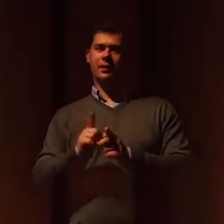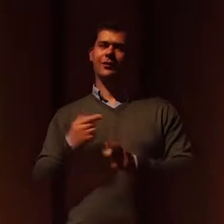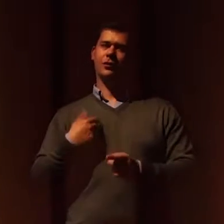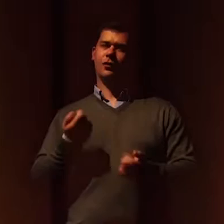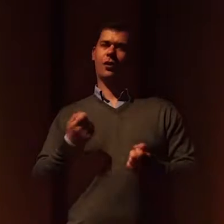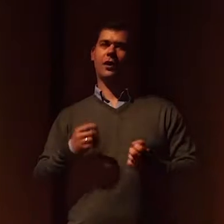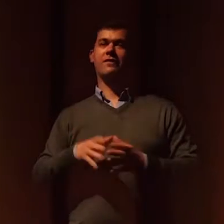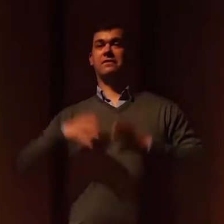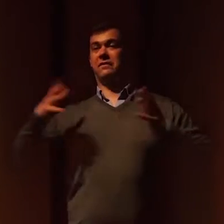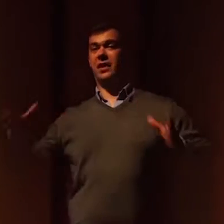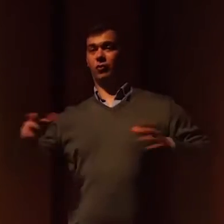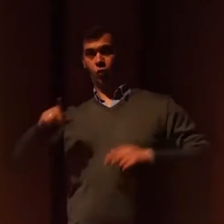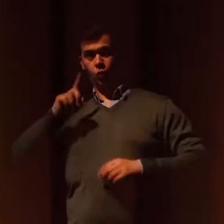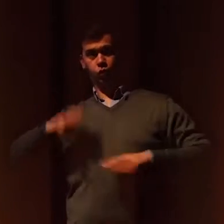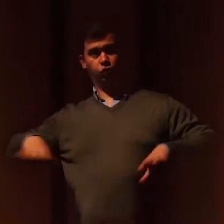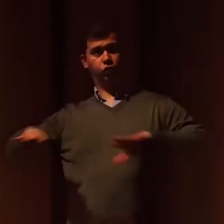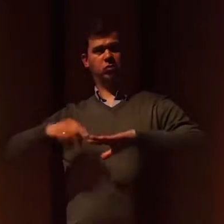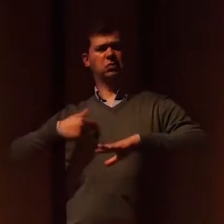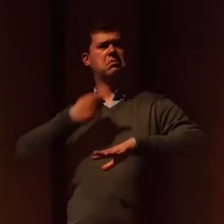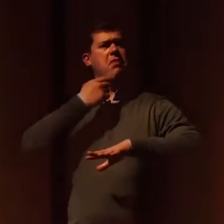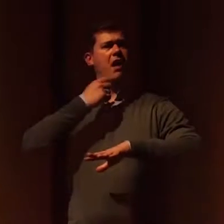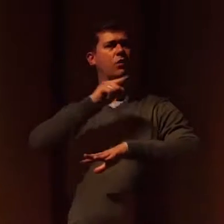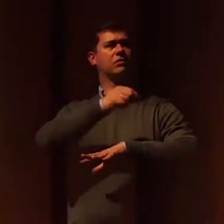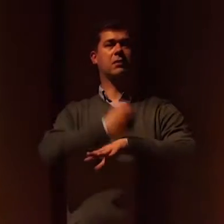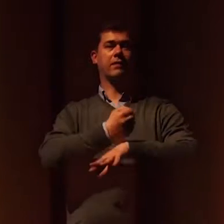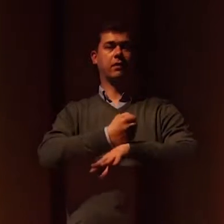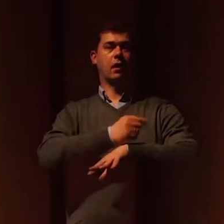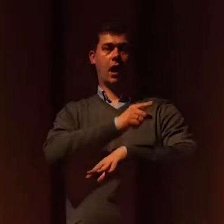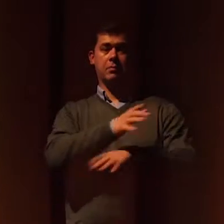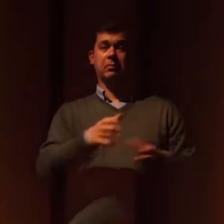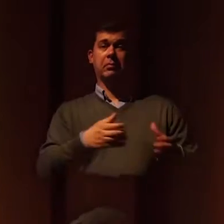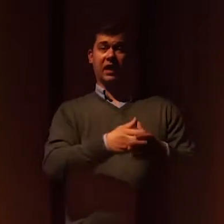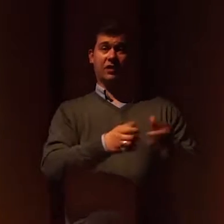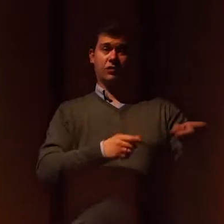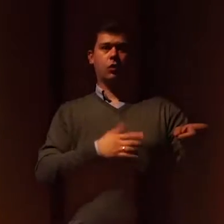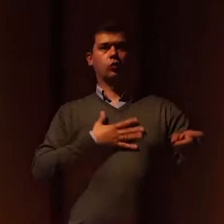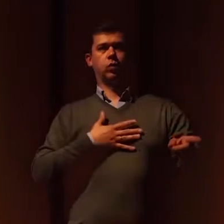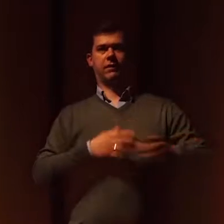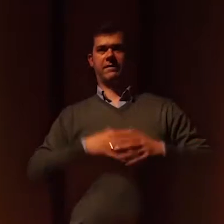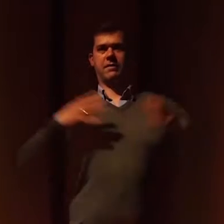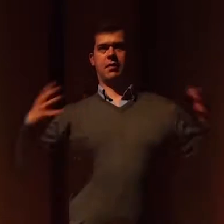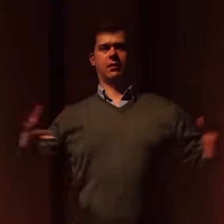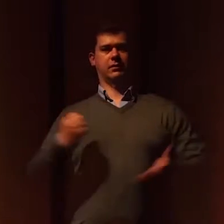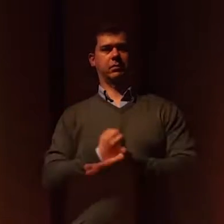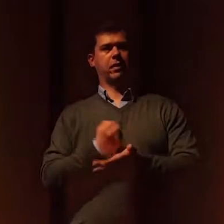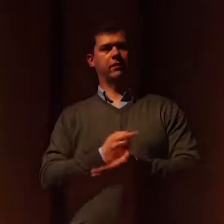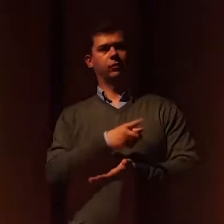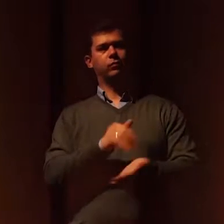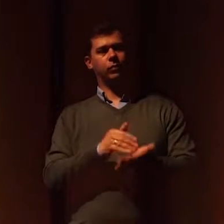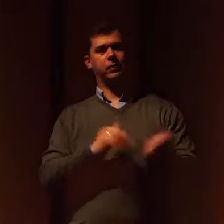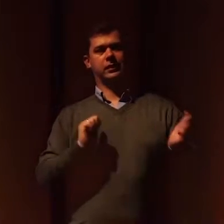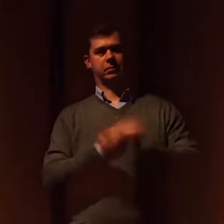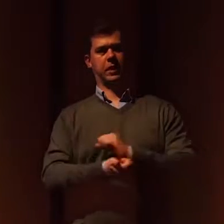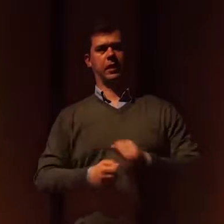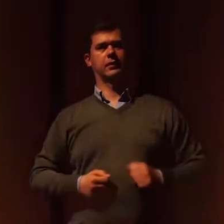perspektywy większości nieistotnej drobiazgiem z perspektywy mniejszości może zupełnie inaczej